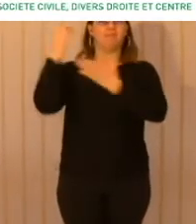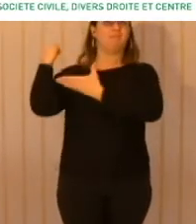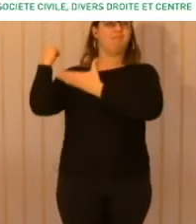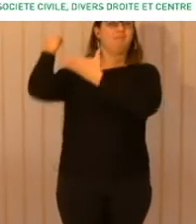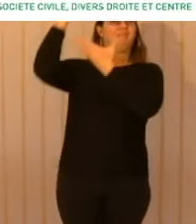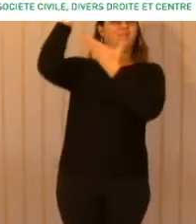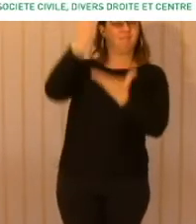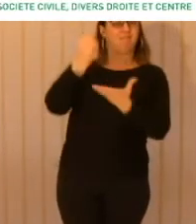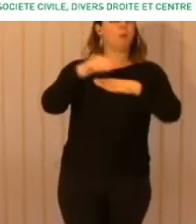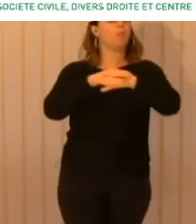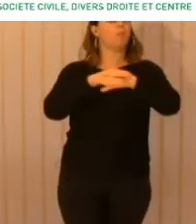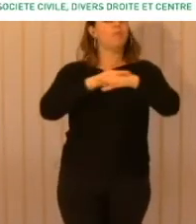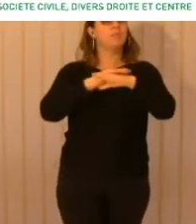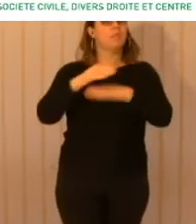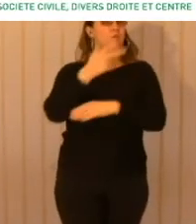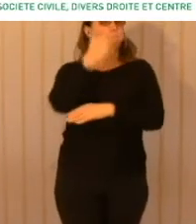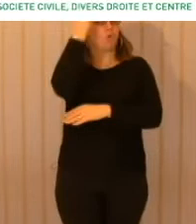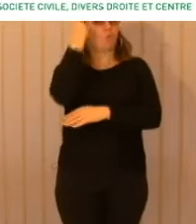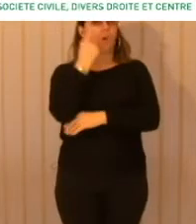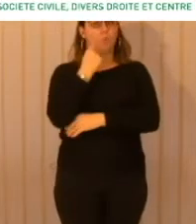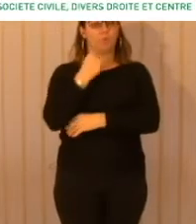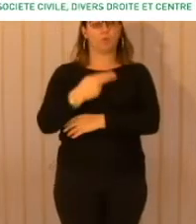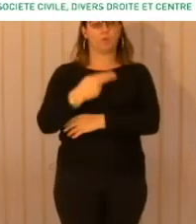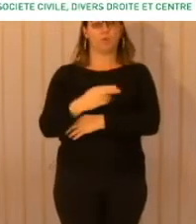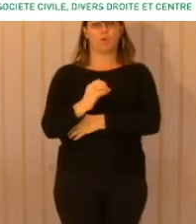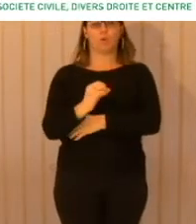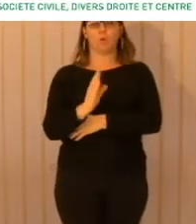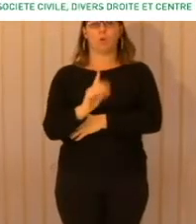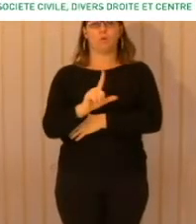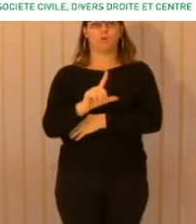politique que je comprends qu'Olivier Noblecourt